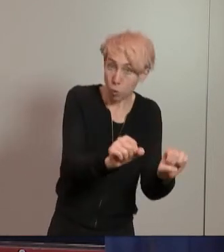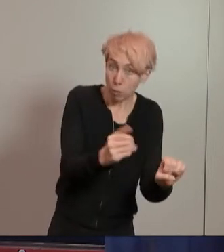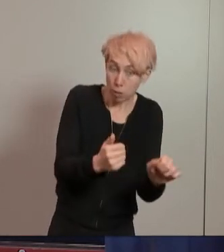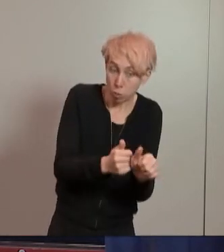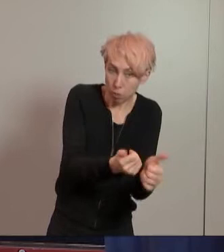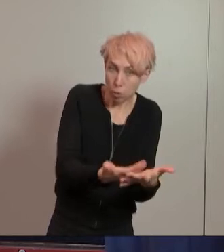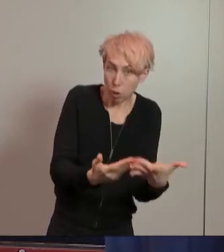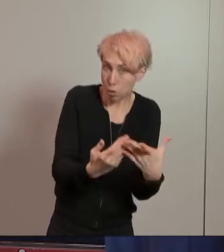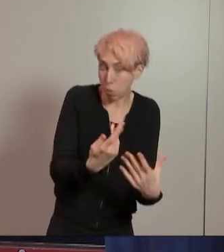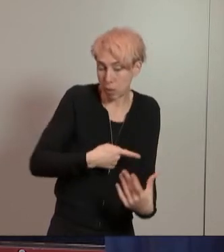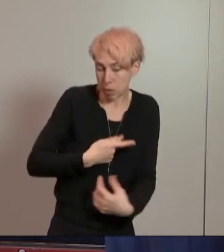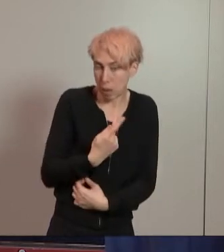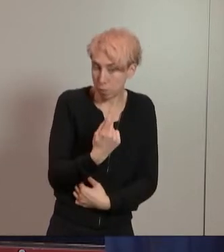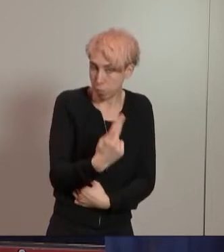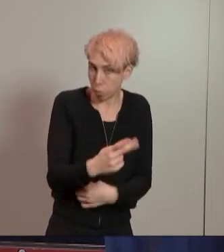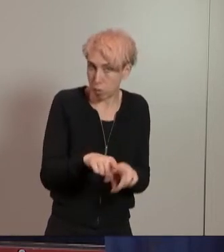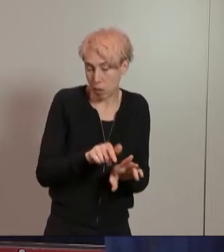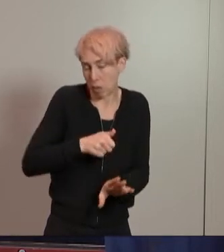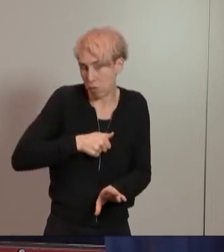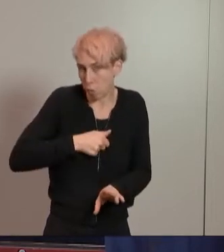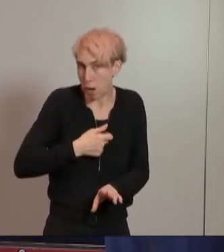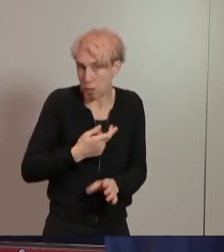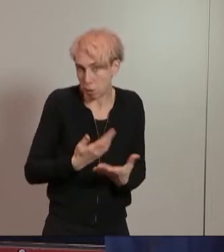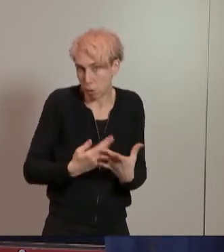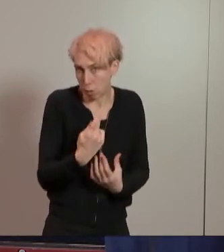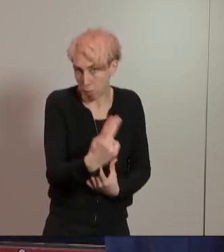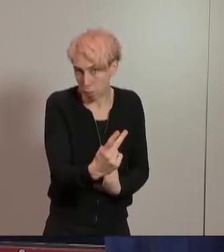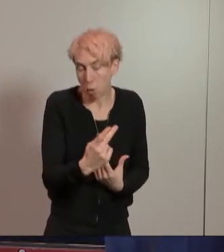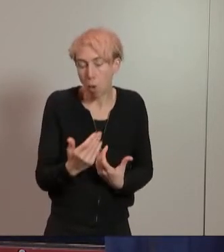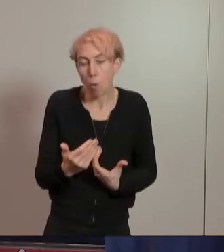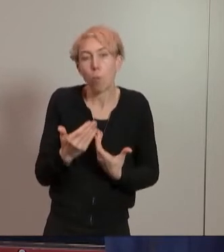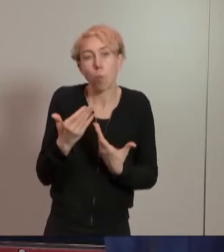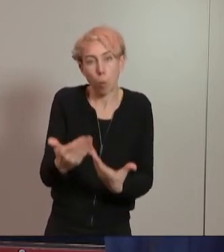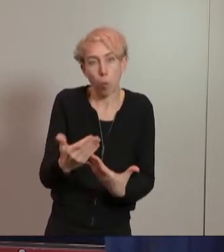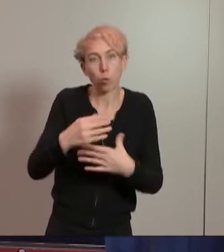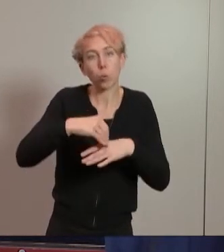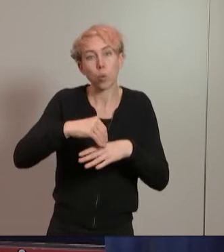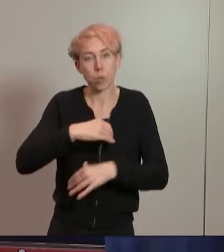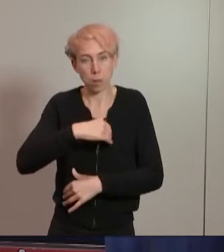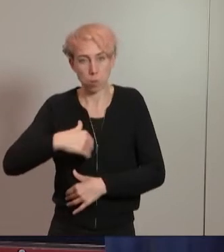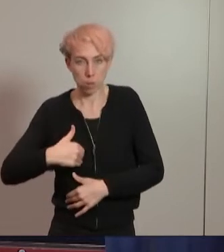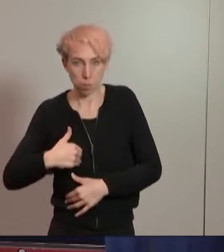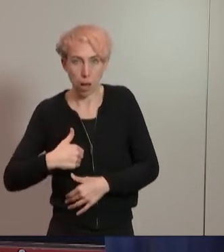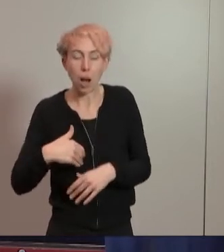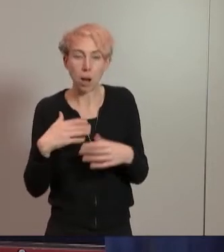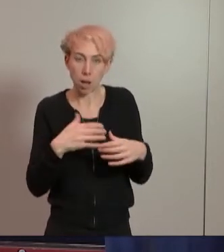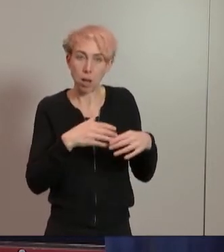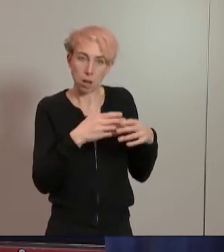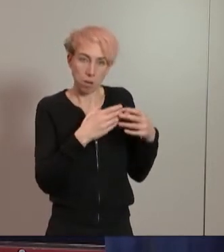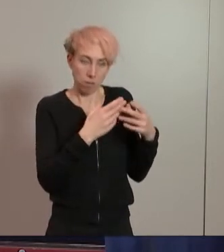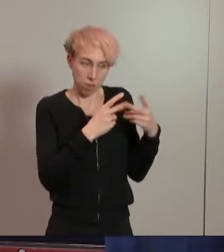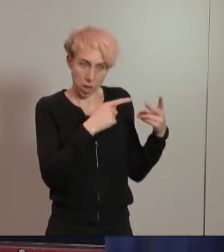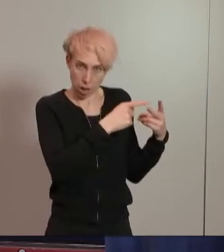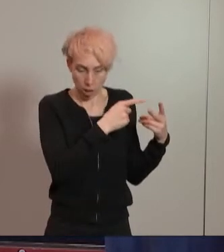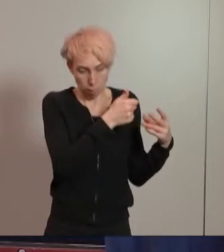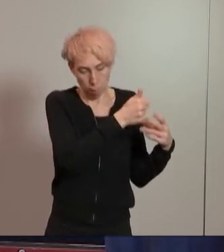de leur situation médicale et individuelle, il est ainsi proposé au conseil municipal que la collectivité puisse prendre